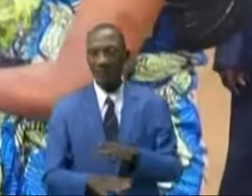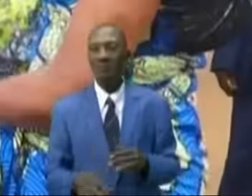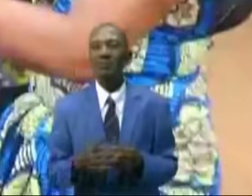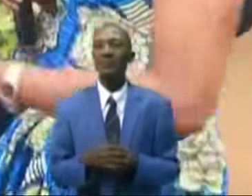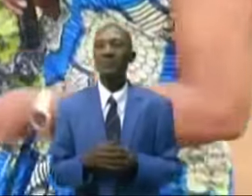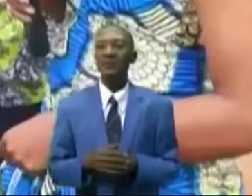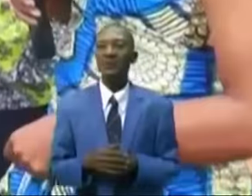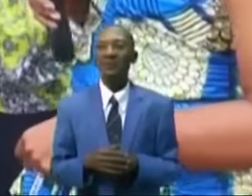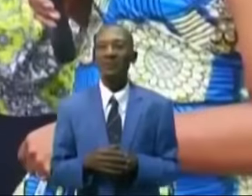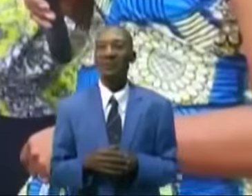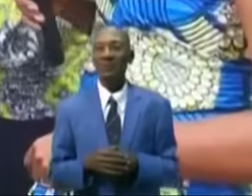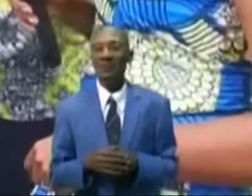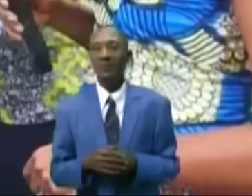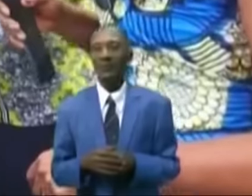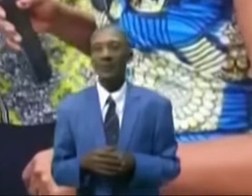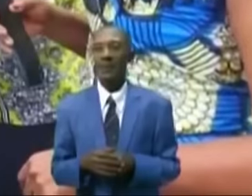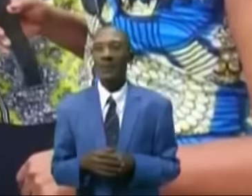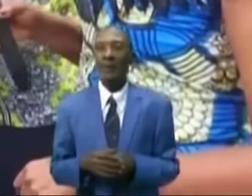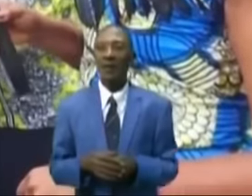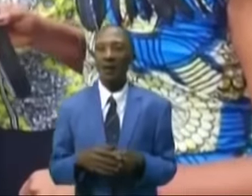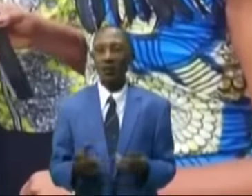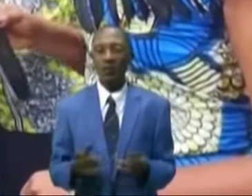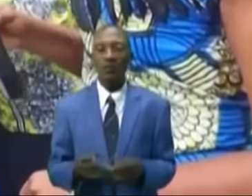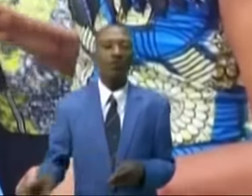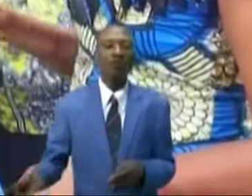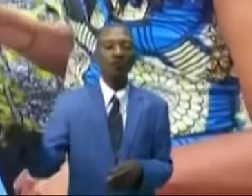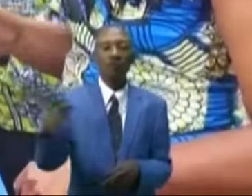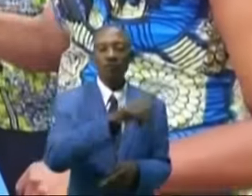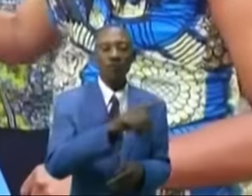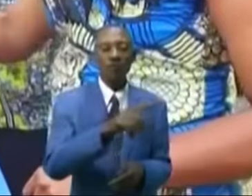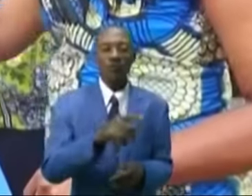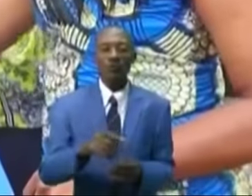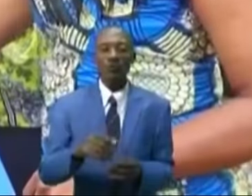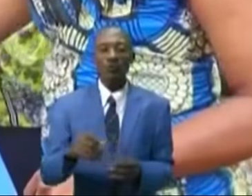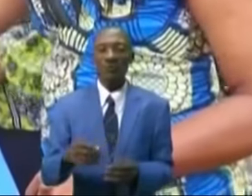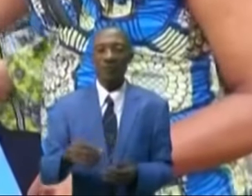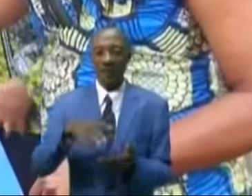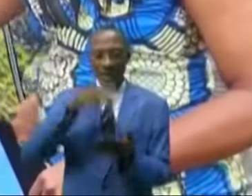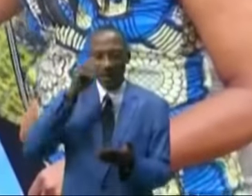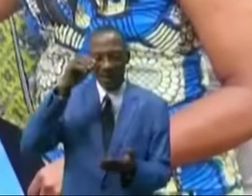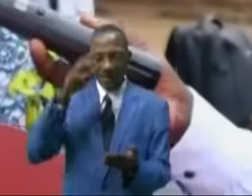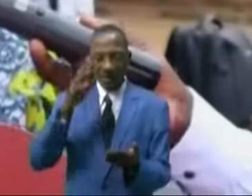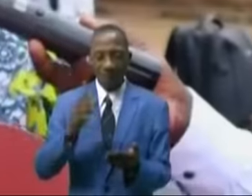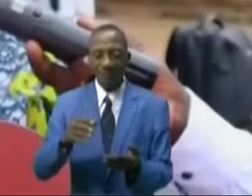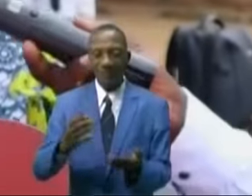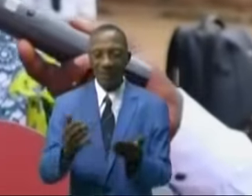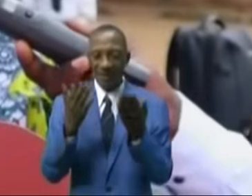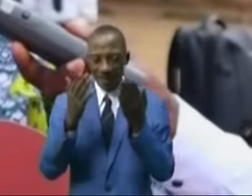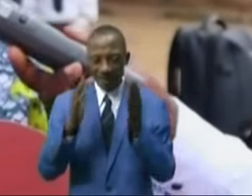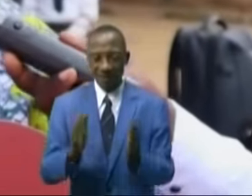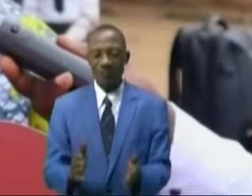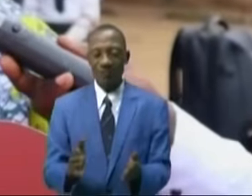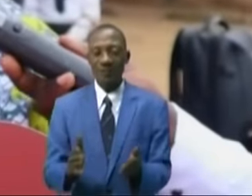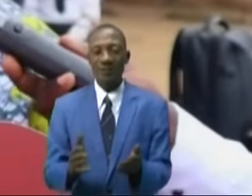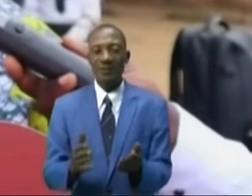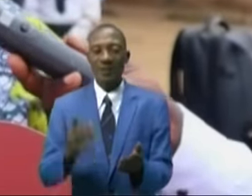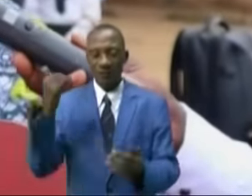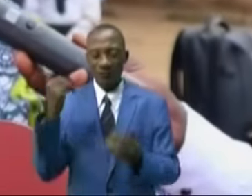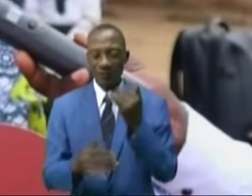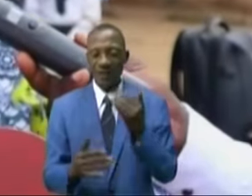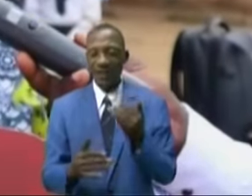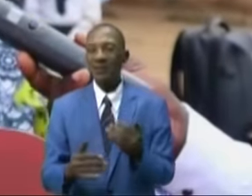République. Chers finalistes, je vous invite formellement à adopter une attitude conforme